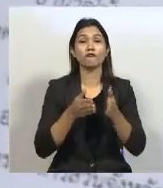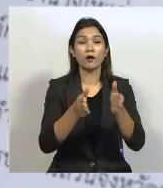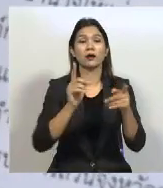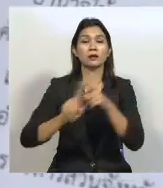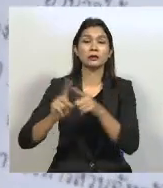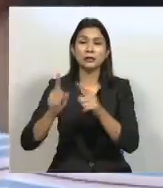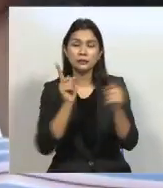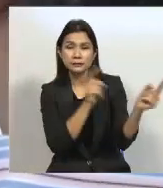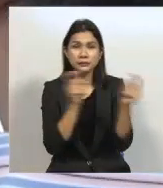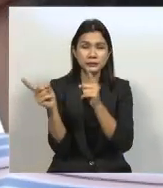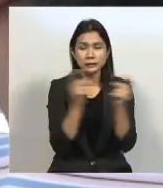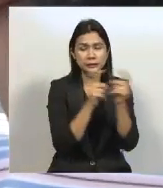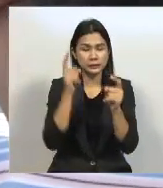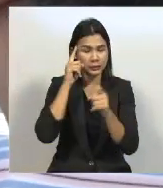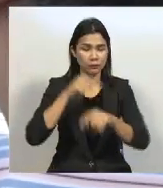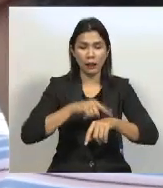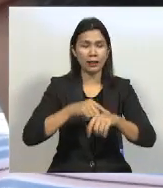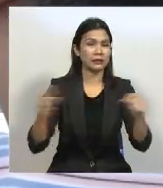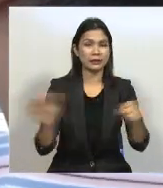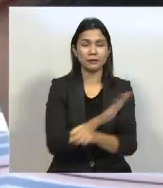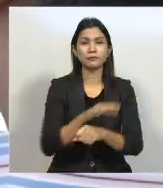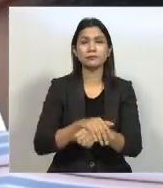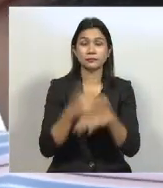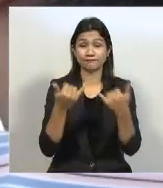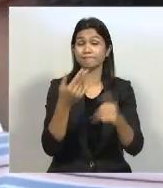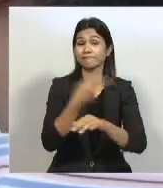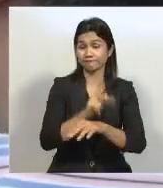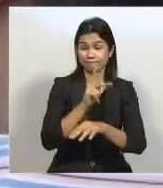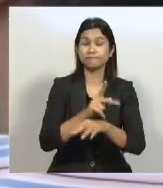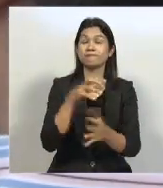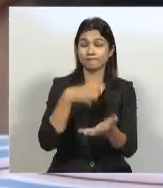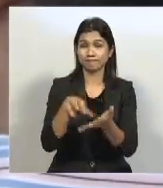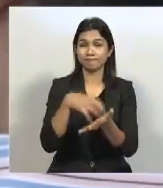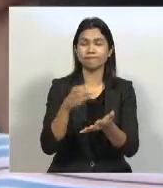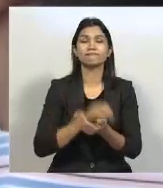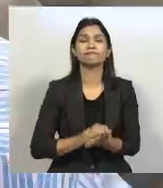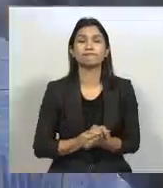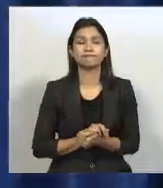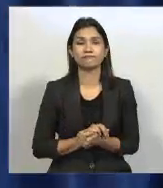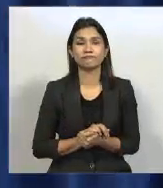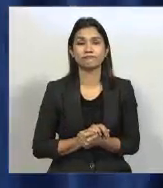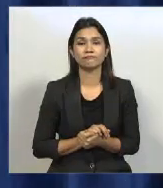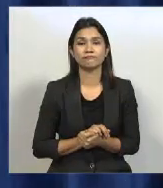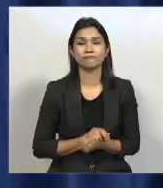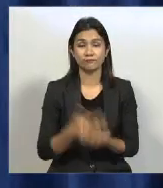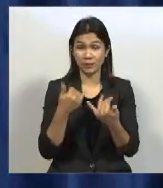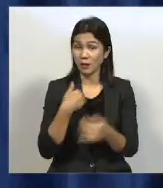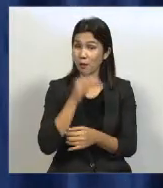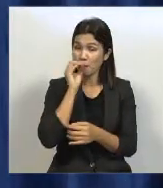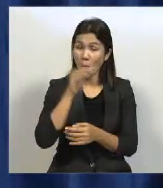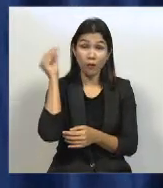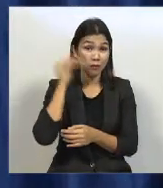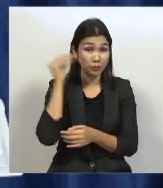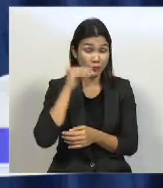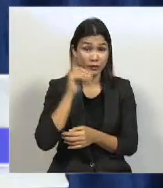ได้อภิปรายซักถามกันอย่างเต็มที่ค่ะฟังเสียงประธานวิปรัฐบาลกันหน่อยค่ะ แล้วก็มีการย้ำอยู่โดยตลอด